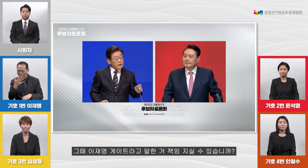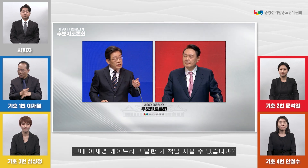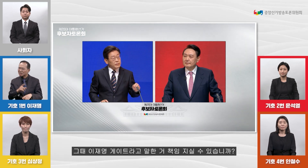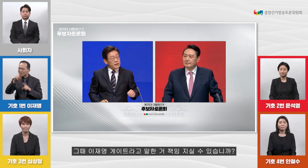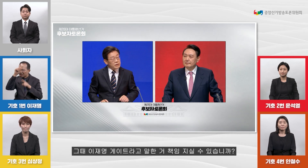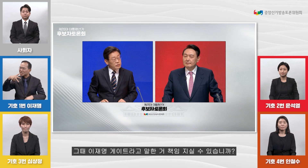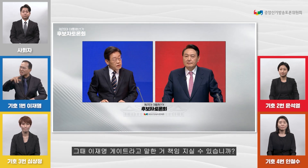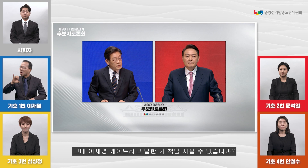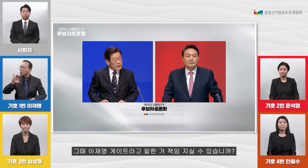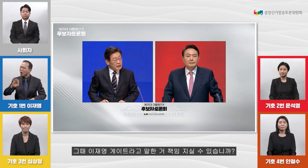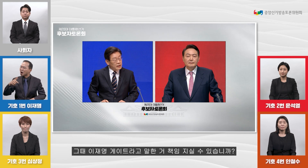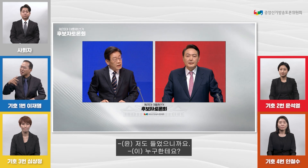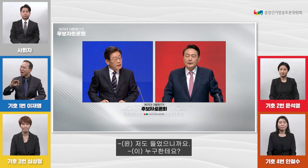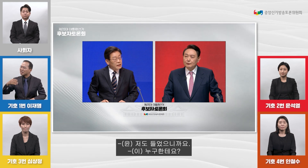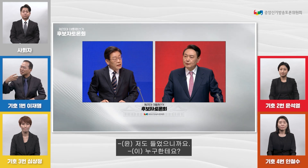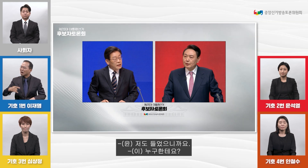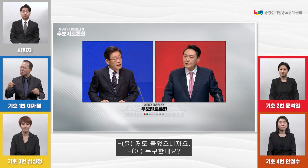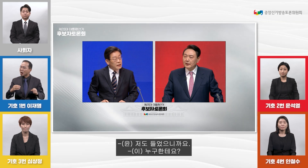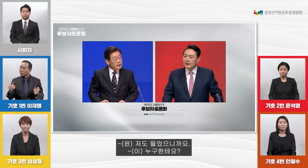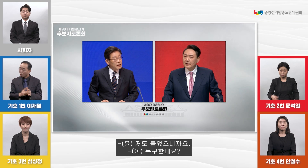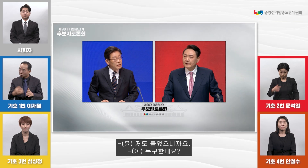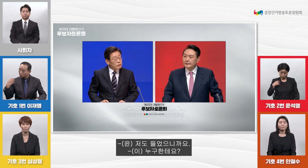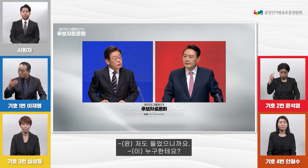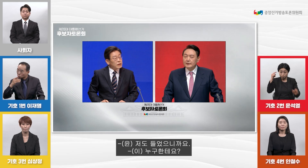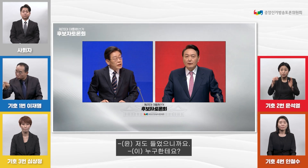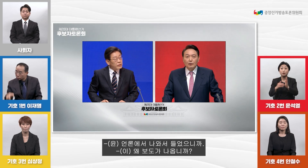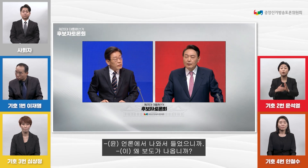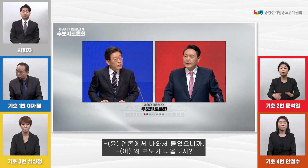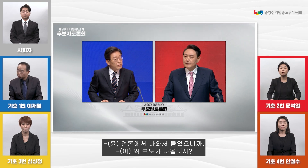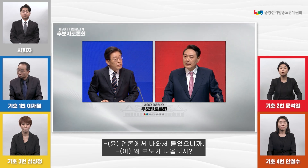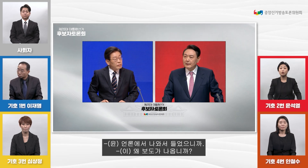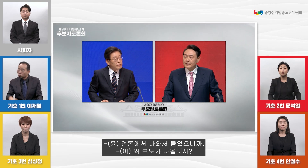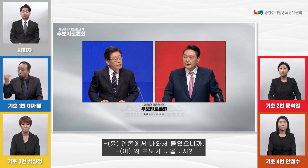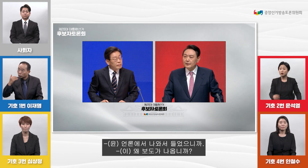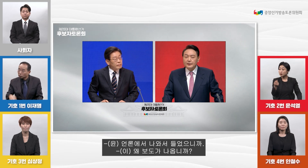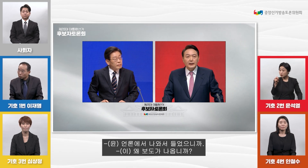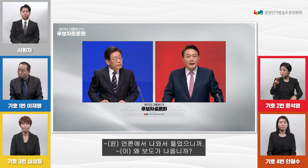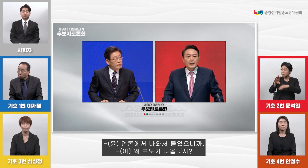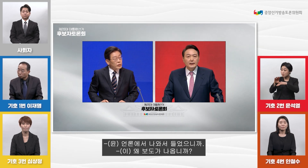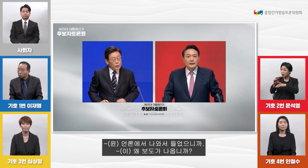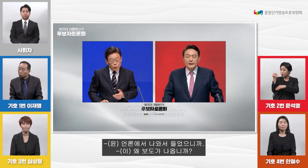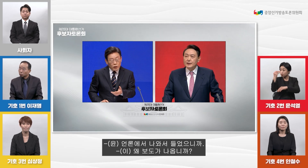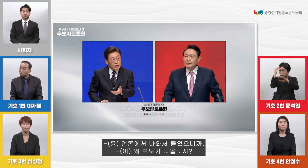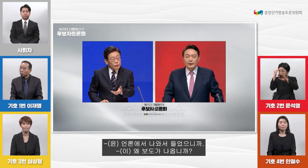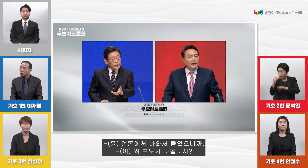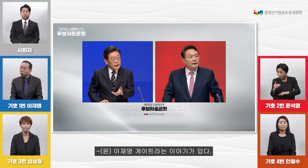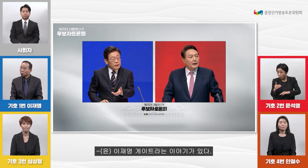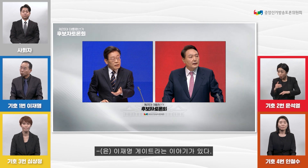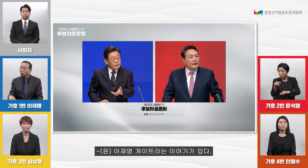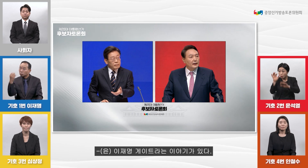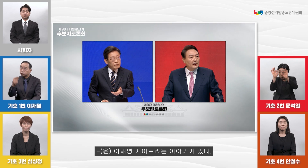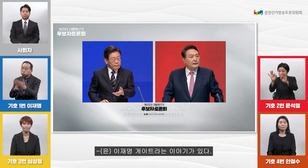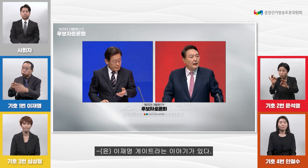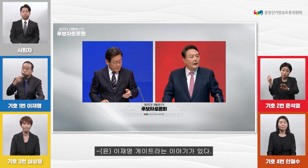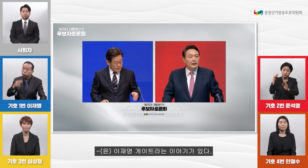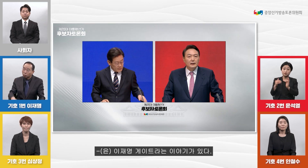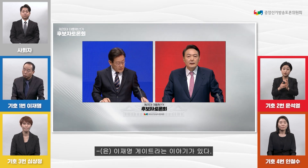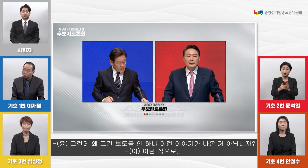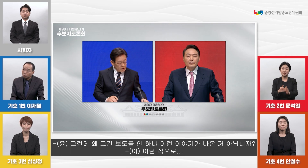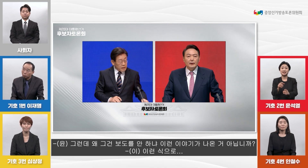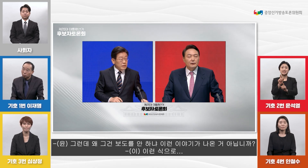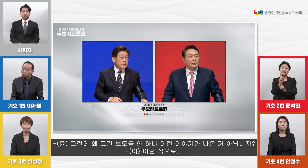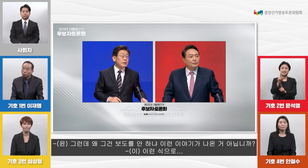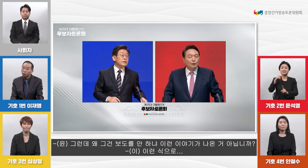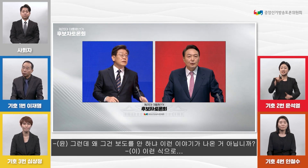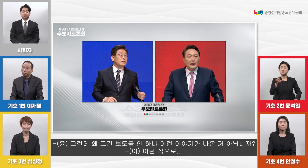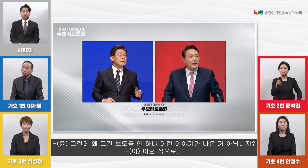말했다라고 하는 거 책임지실 수 있습니까? 아니 저도 들었으니까요. 누구한테요? 언론에서 나와서 들었으니까 왜 보도가 안 이재명 나옵니까? 게이트라는 얘기가 있다. 근데